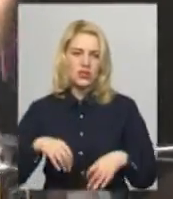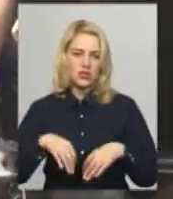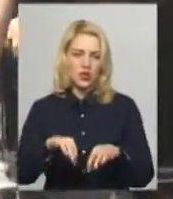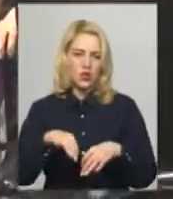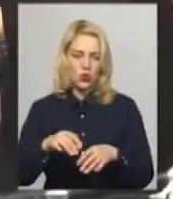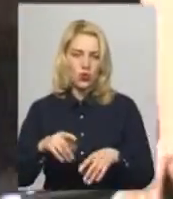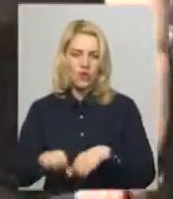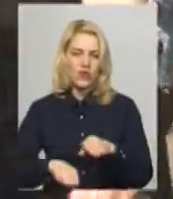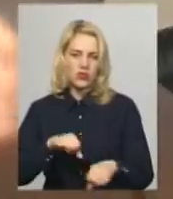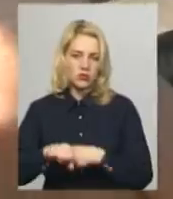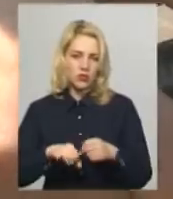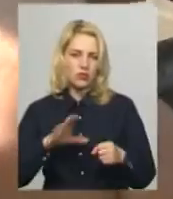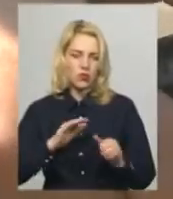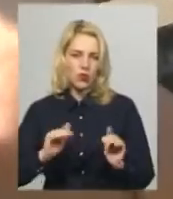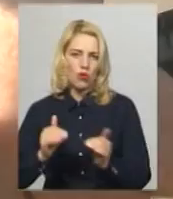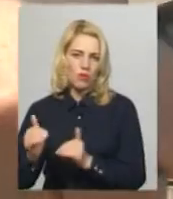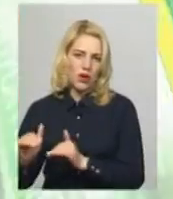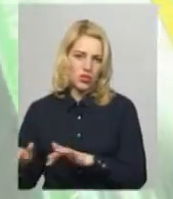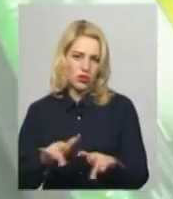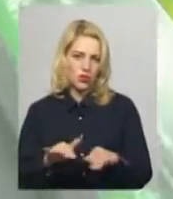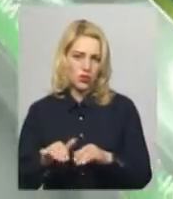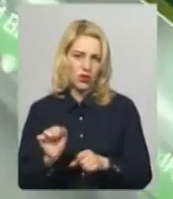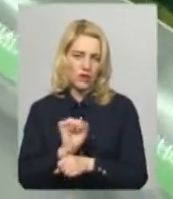Михайло Жила, Віктор Кривий, новини Поділля Центр.